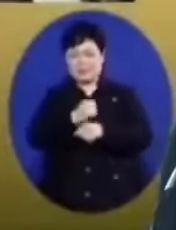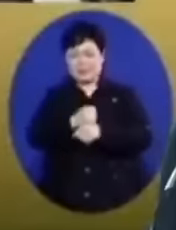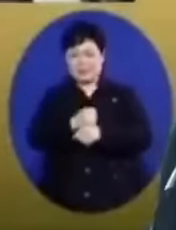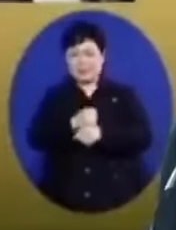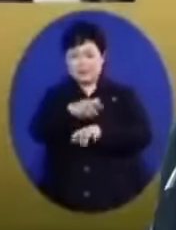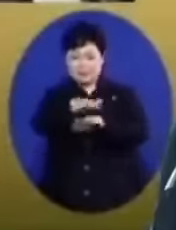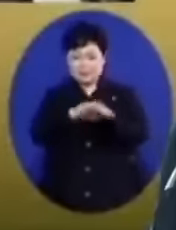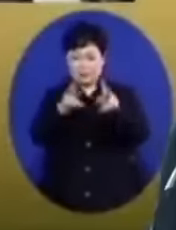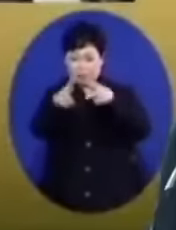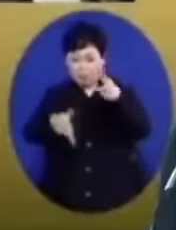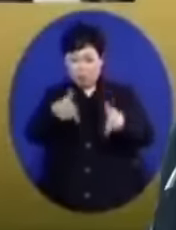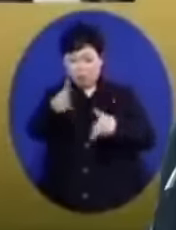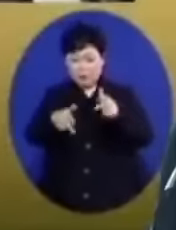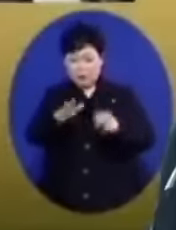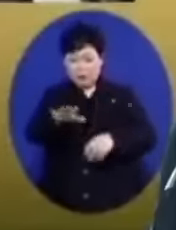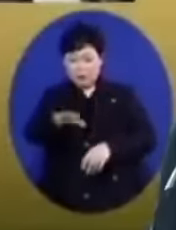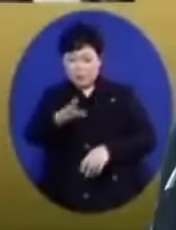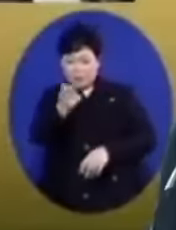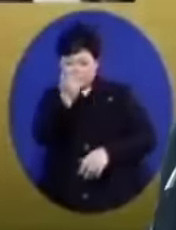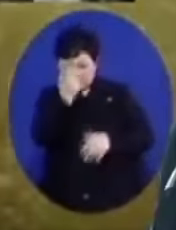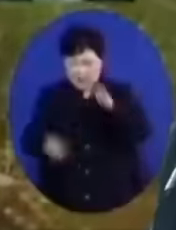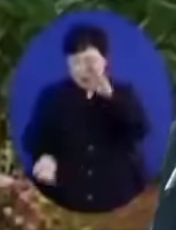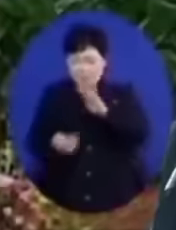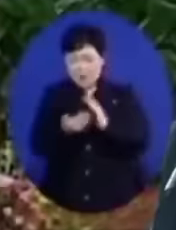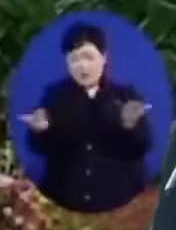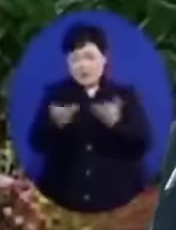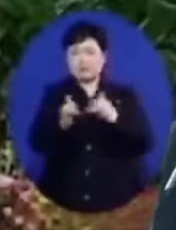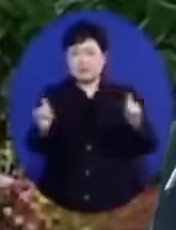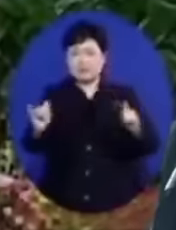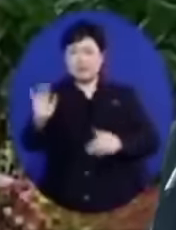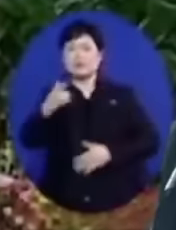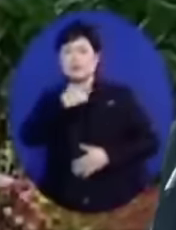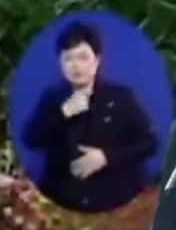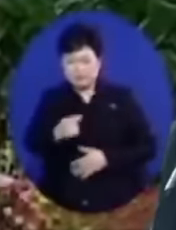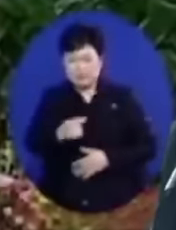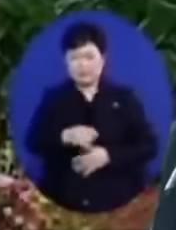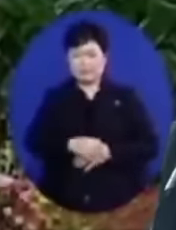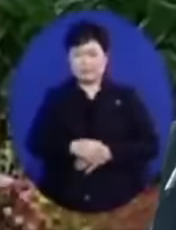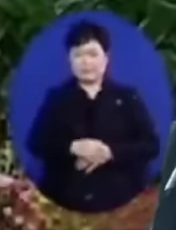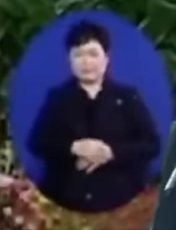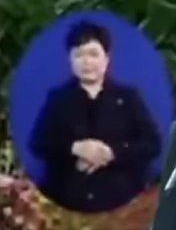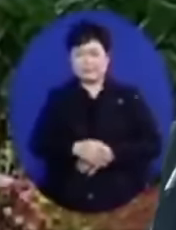공장 최고의 직공이 되는 것이었습니다.